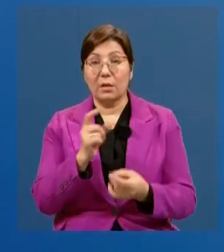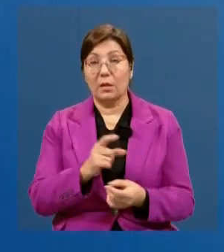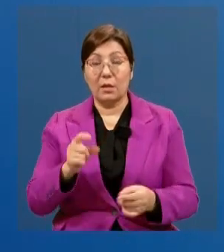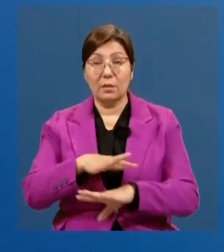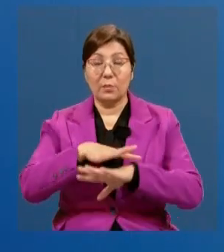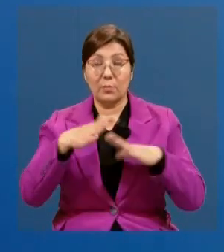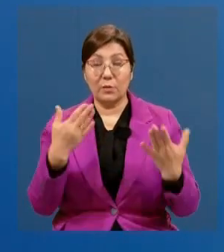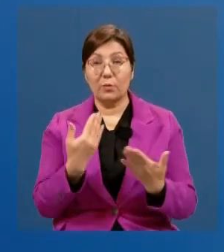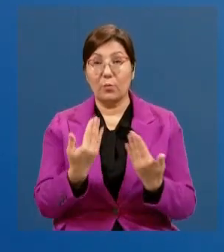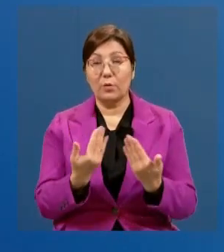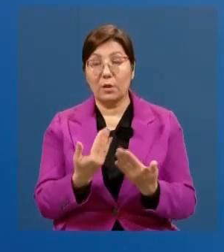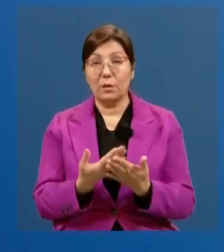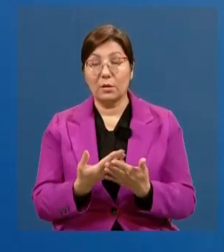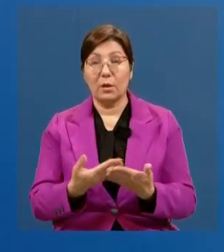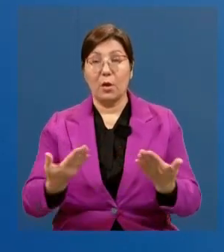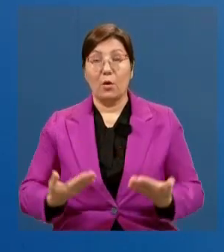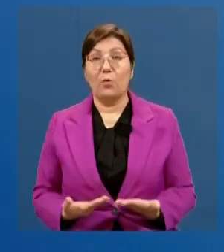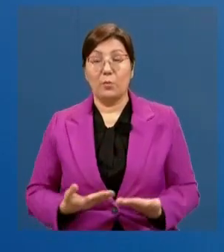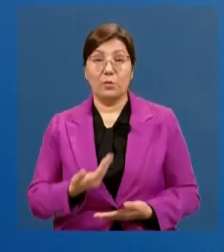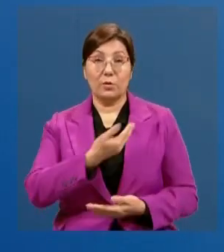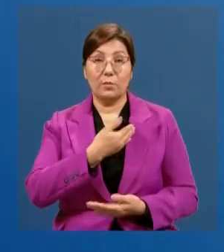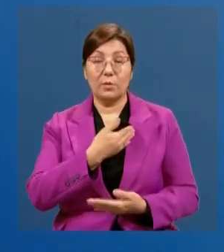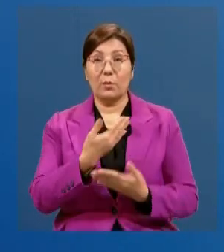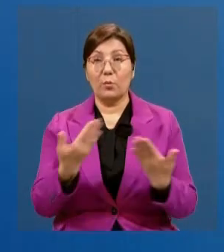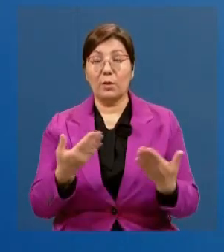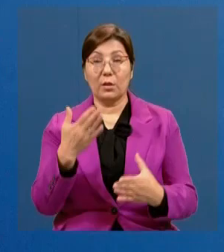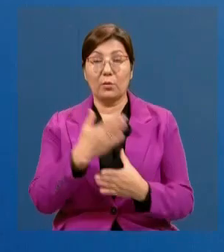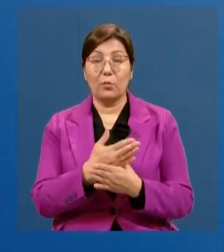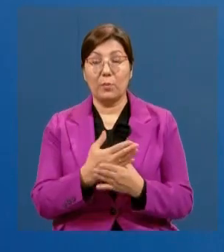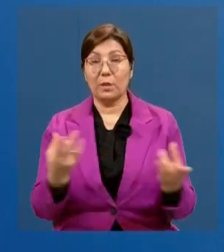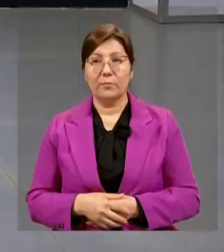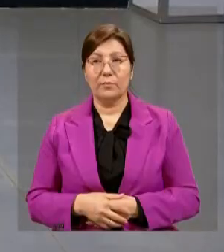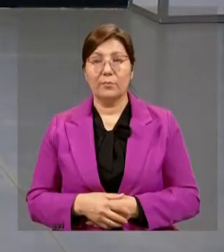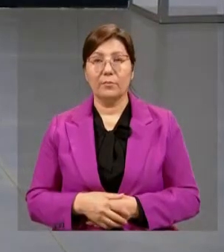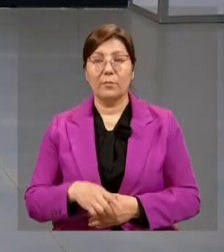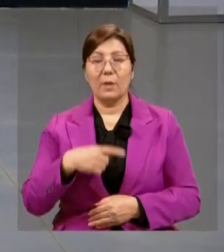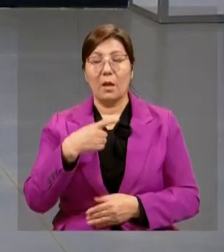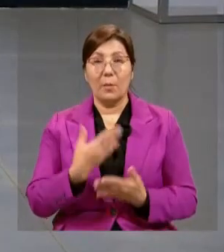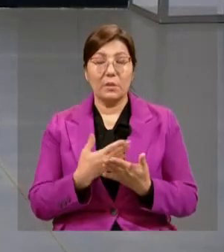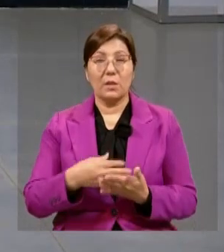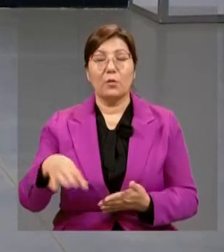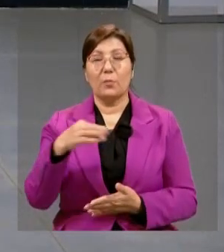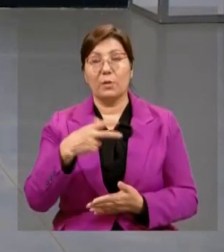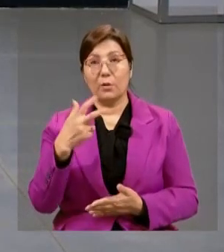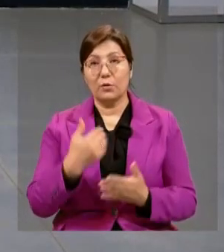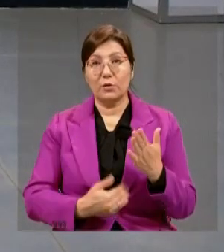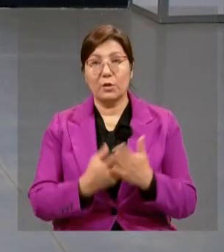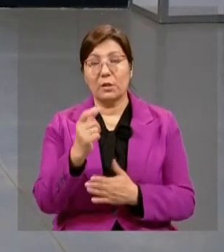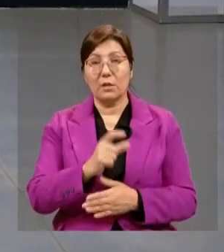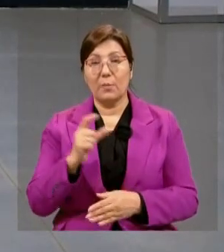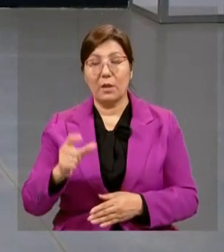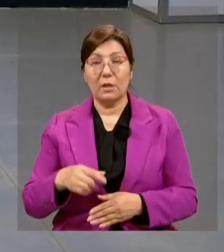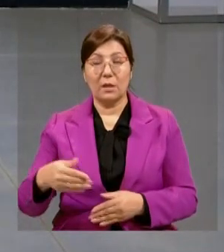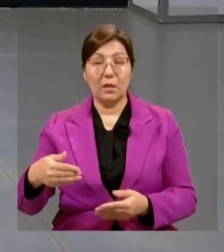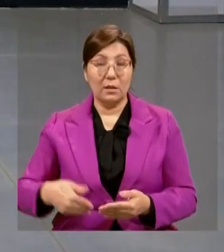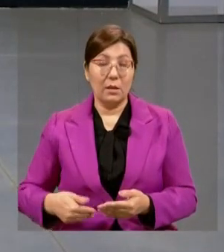көп. Оларда өмір сүргісі келеді. Оларға да көмек берілуі керек. Айталық аймақта 300-ден астам адам бауыр